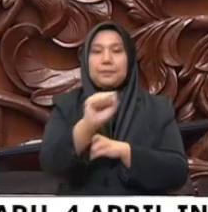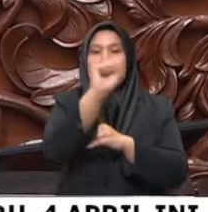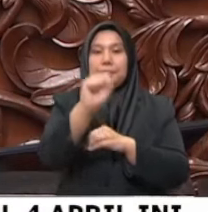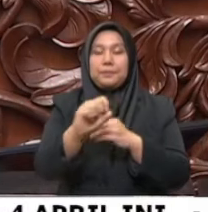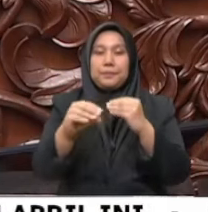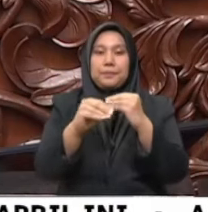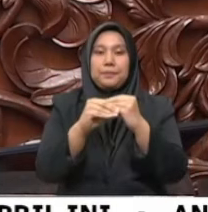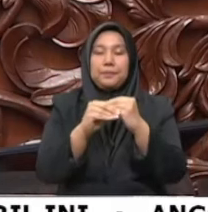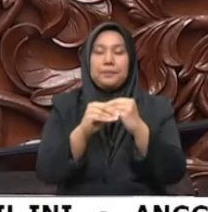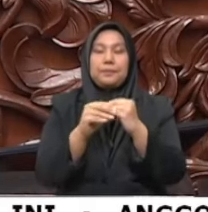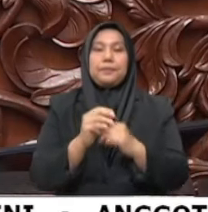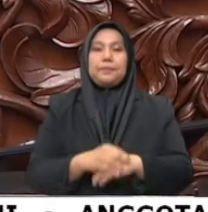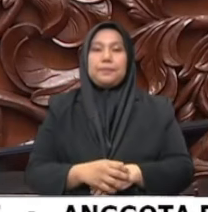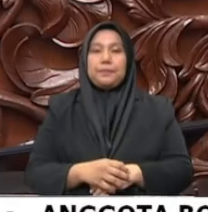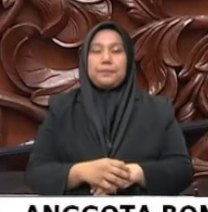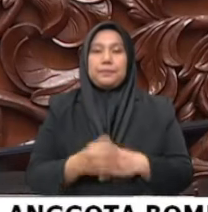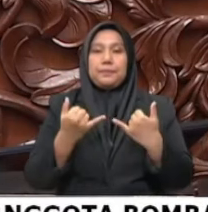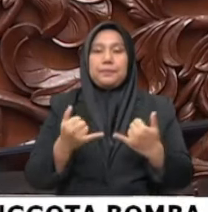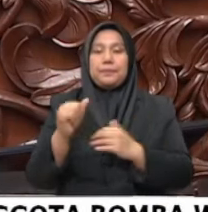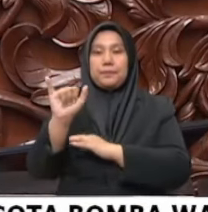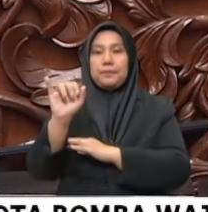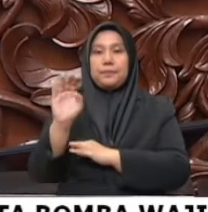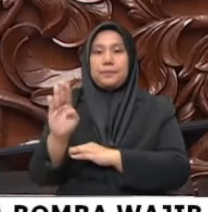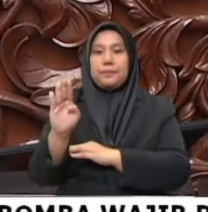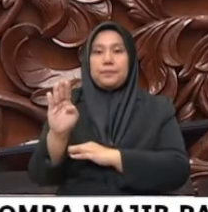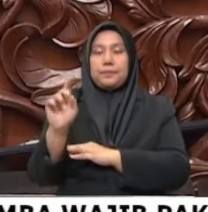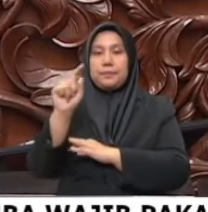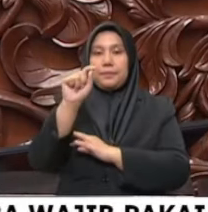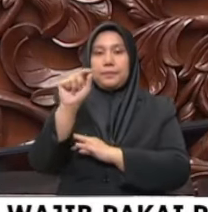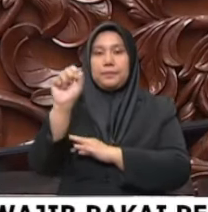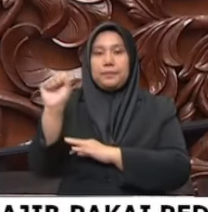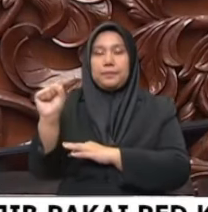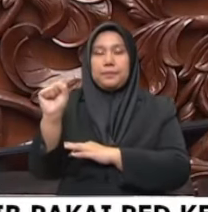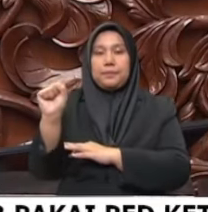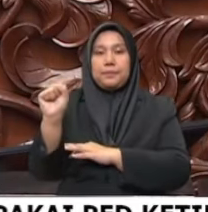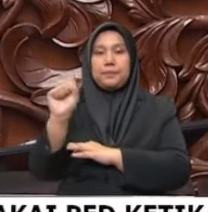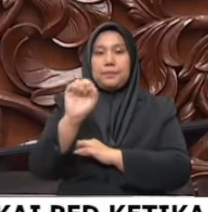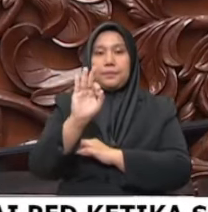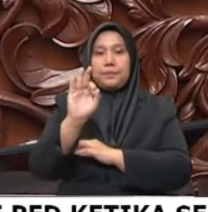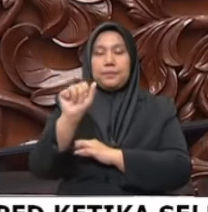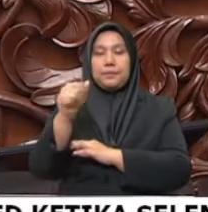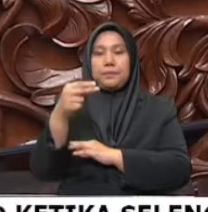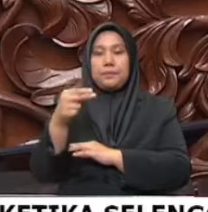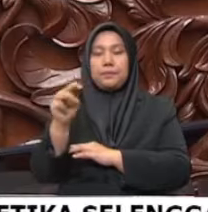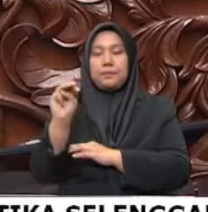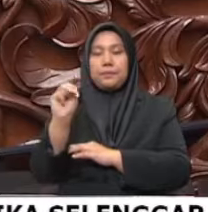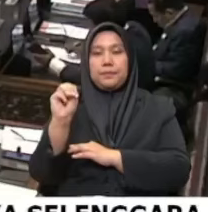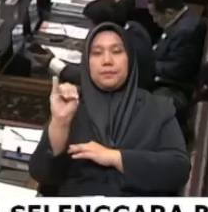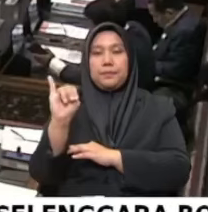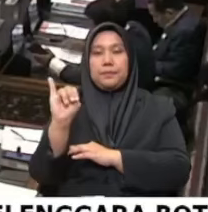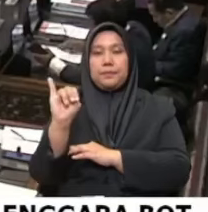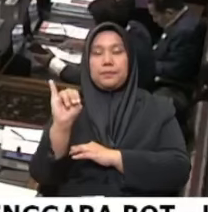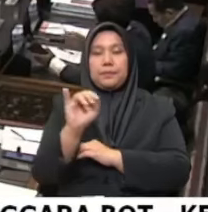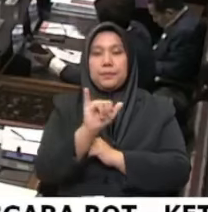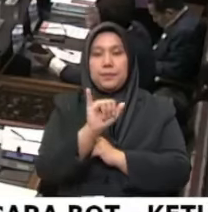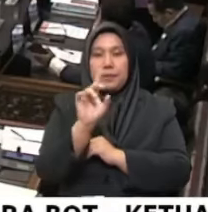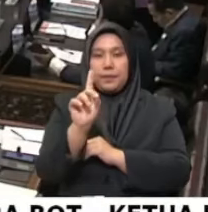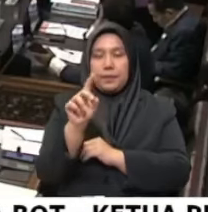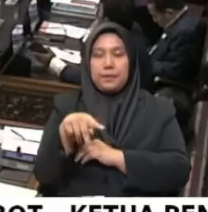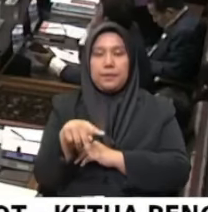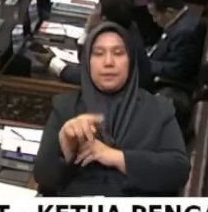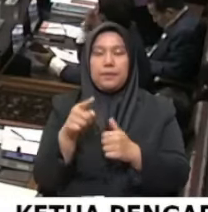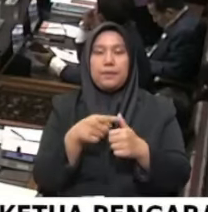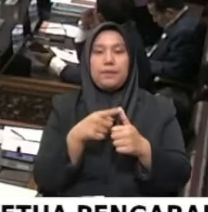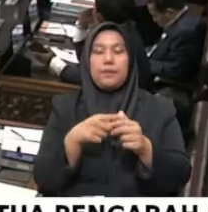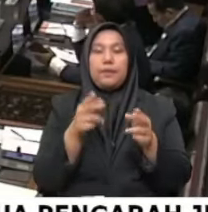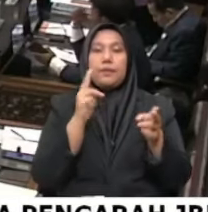Jadi sekarang saya jemput YB Tan Sri Mamat Fatmi Cik Saleh. Datuk Pertua, pertama